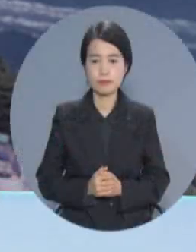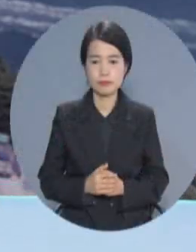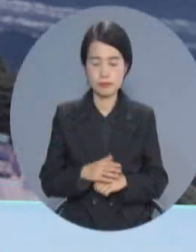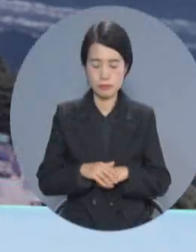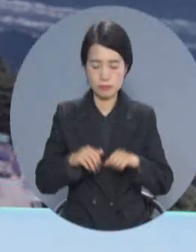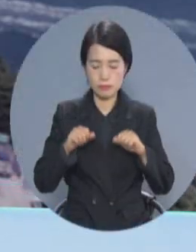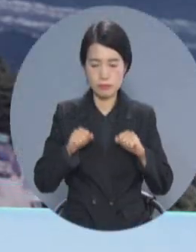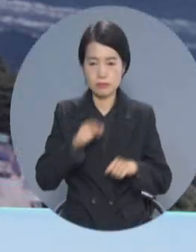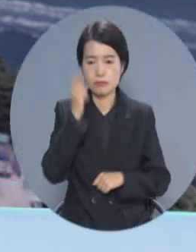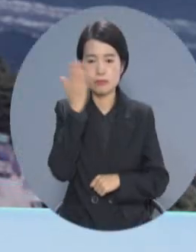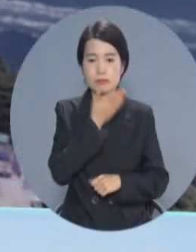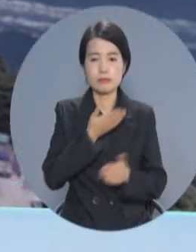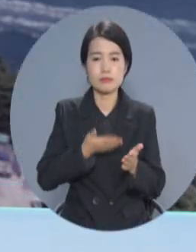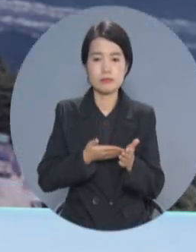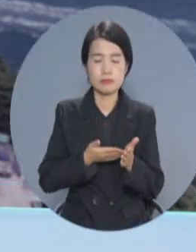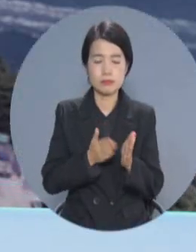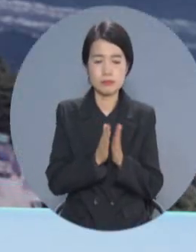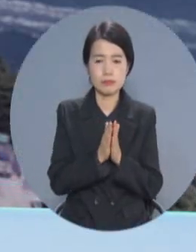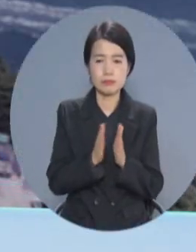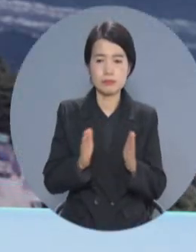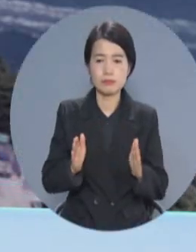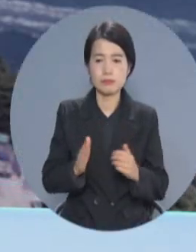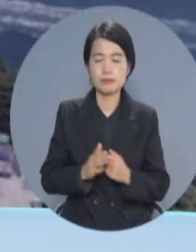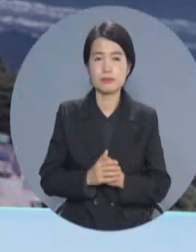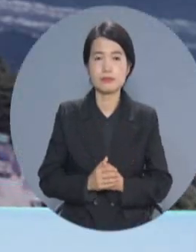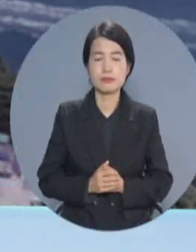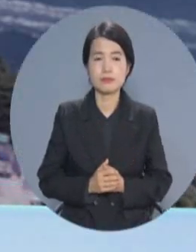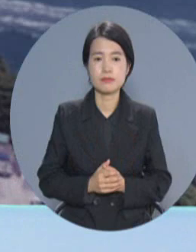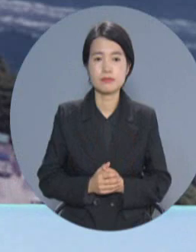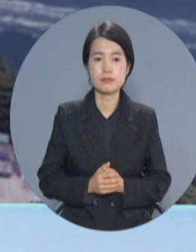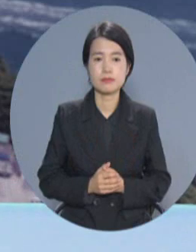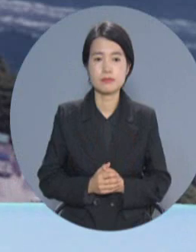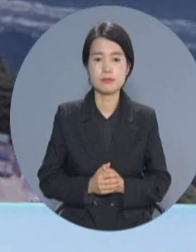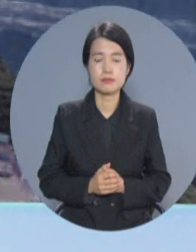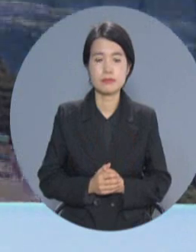여러분 안녕하십니까? 여수 MBC 뉴스데스크입니다.